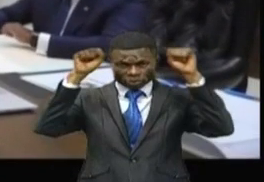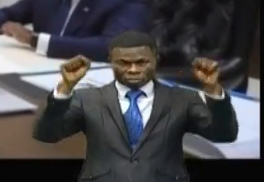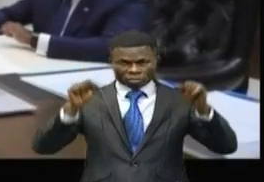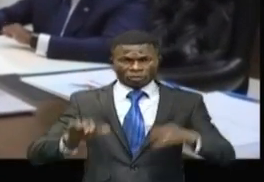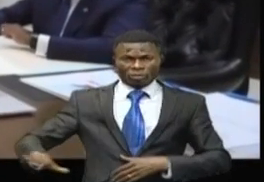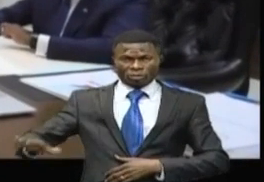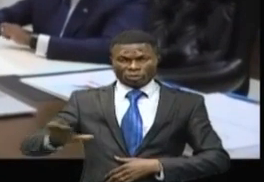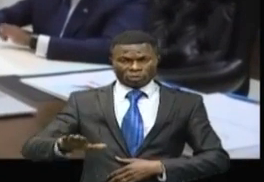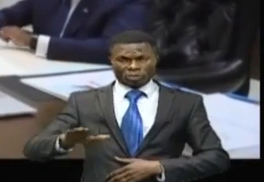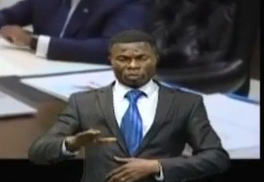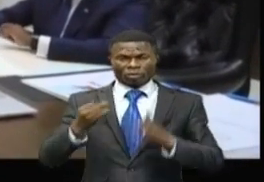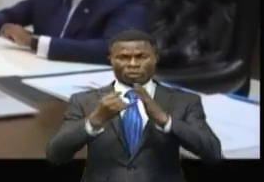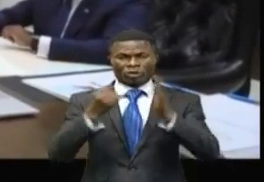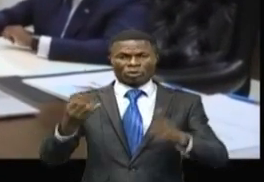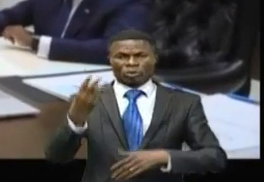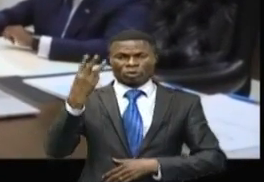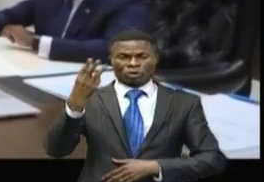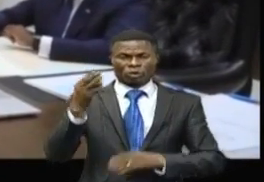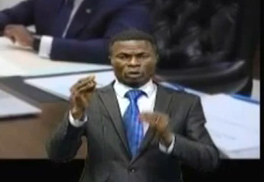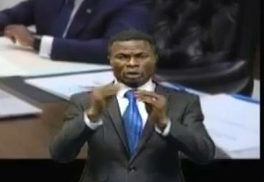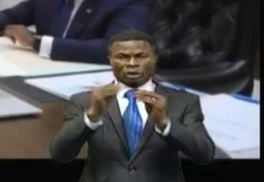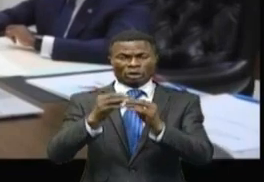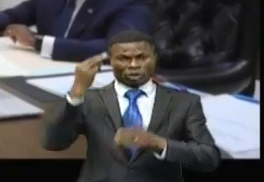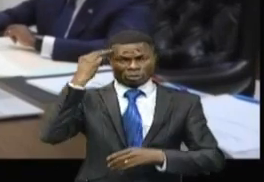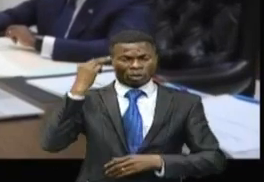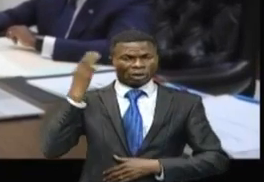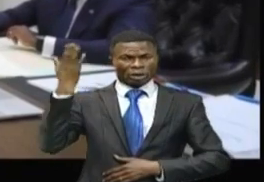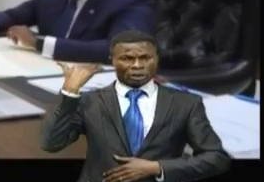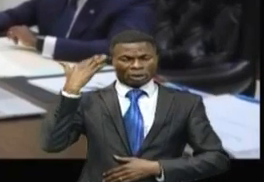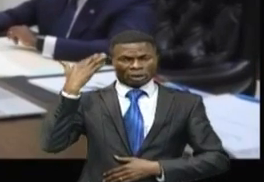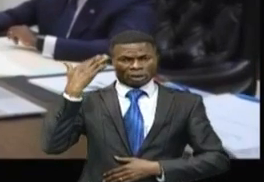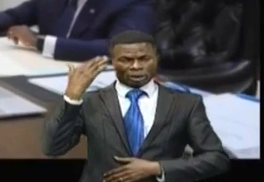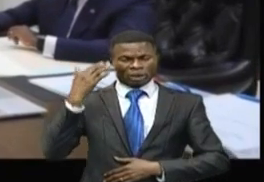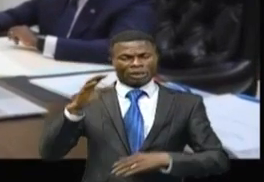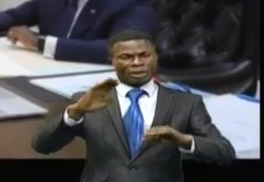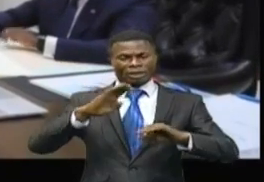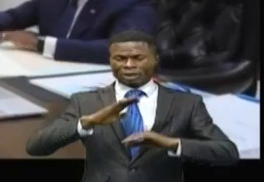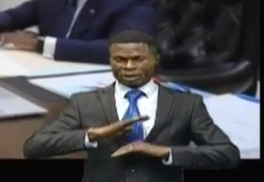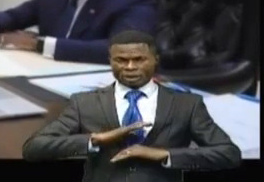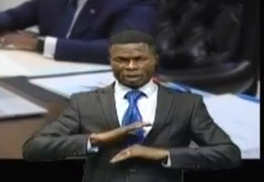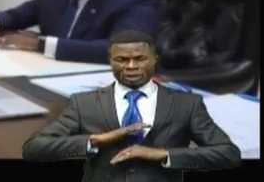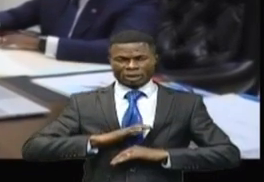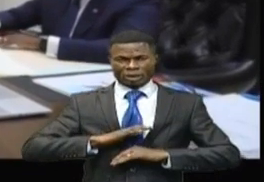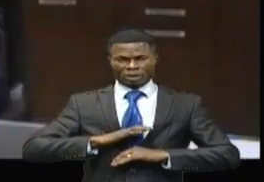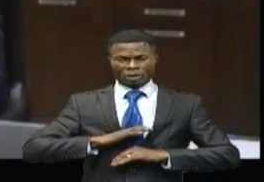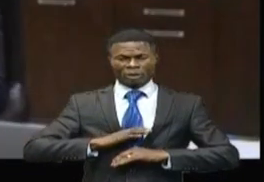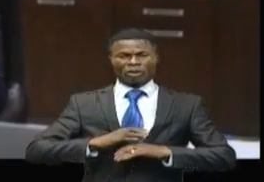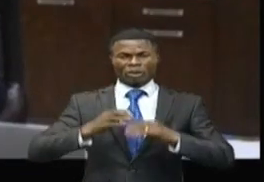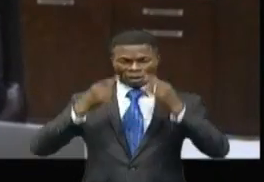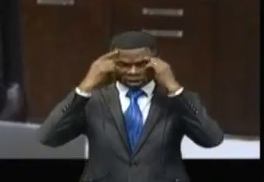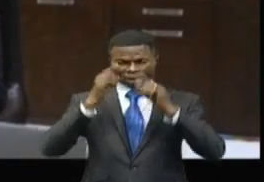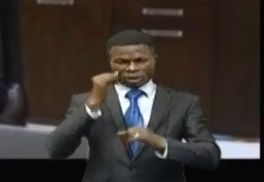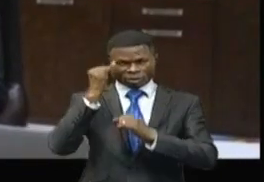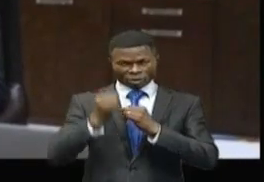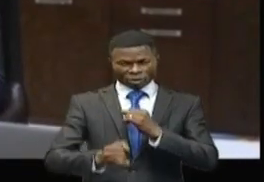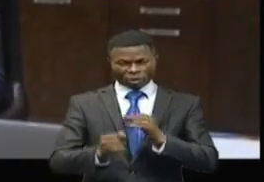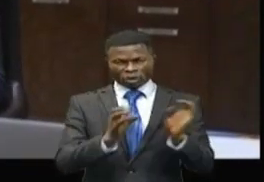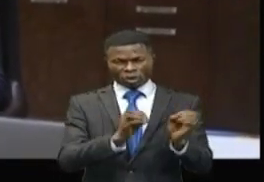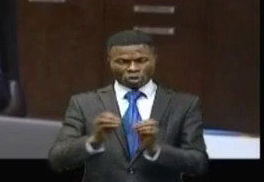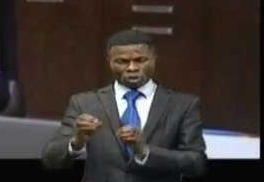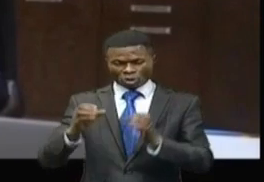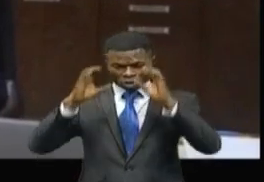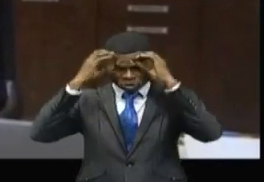lors de la soixante troisième réunion du conseil des ministres au niveau des satisfactions des clauses suspensives contenues dans la convention